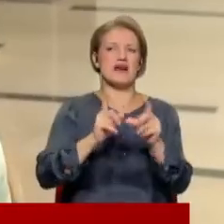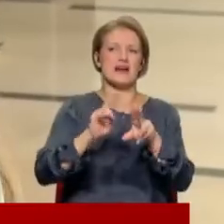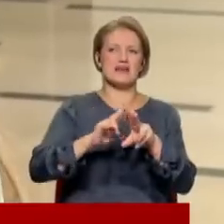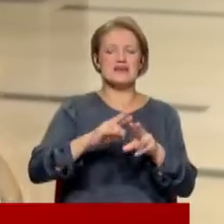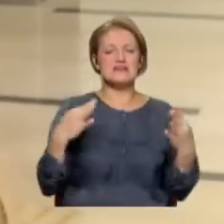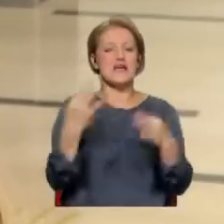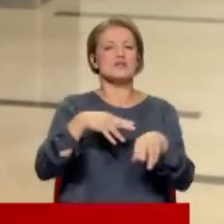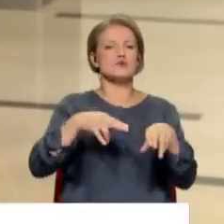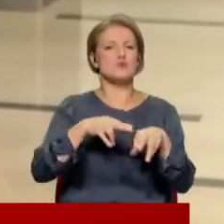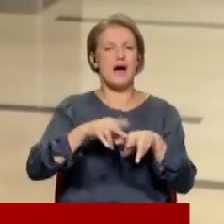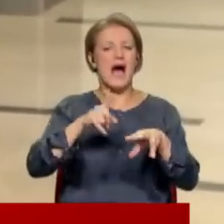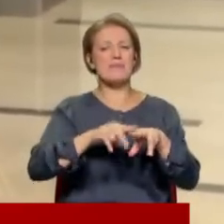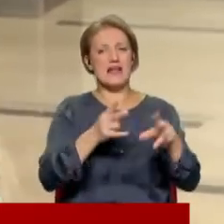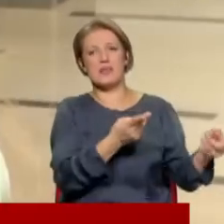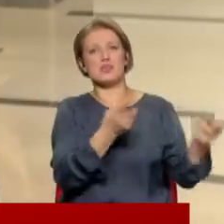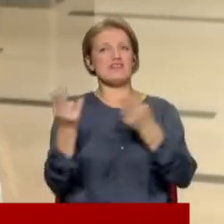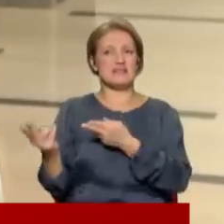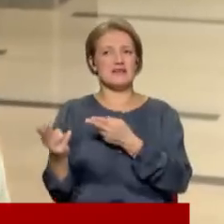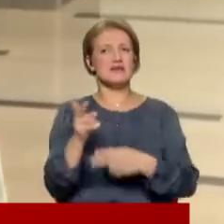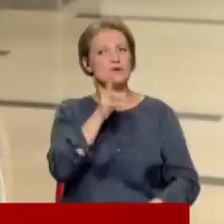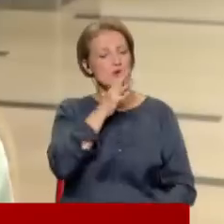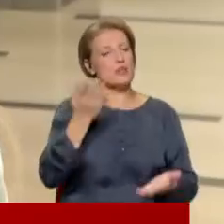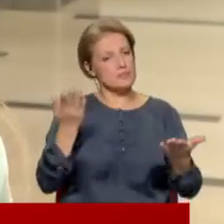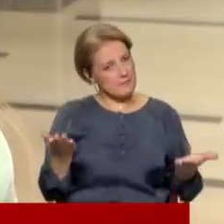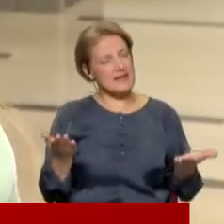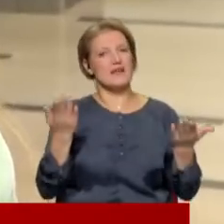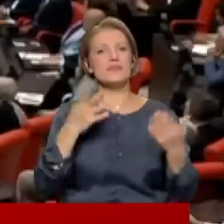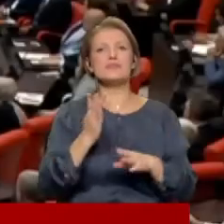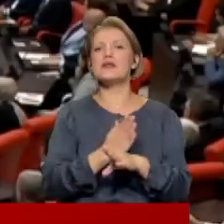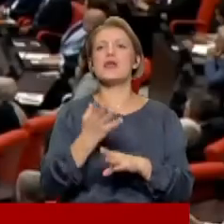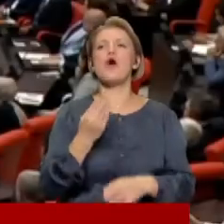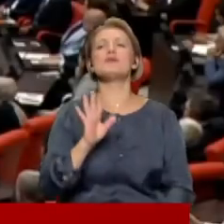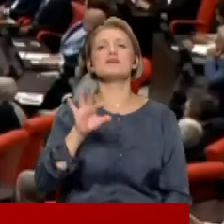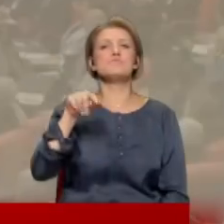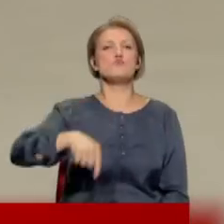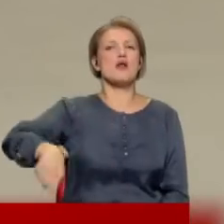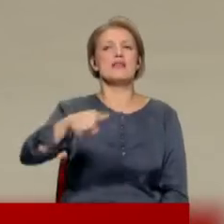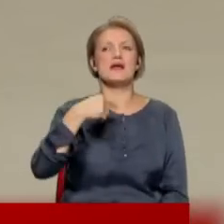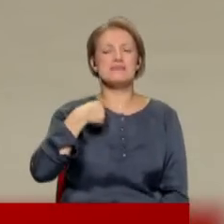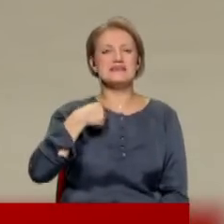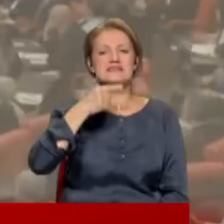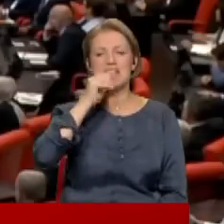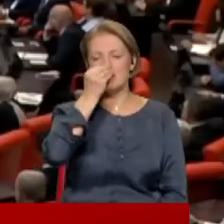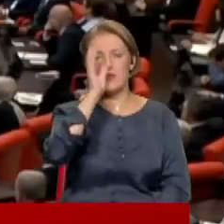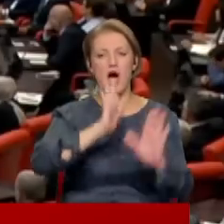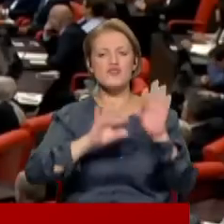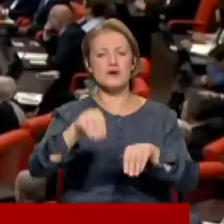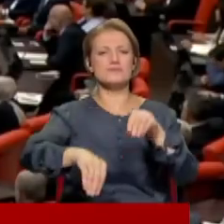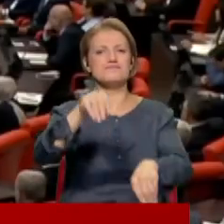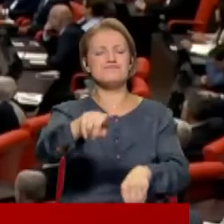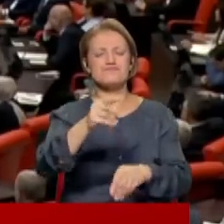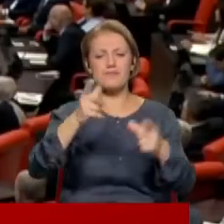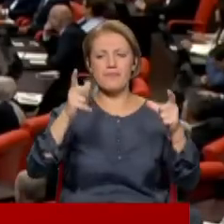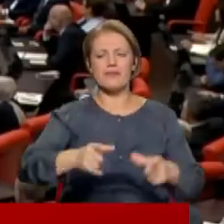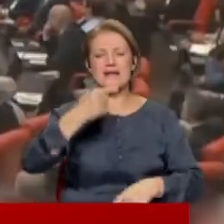Sayın Kurtulmuş'u Akbelen'e davet ettiler. Gülümseyerek tabii ki neden olmasın dedi. Buralara biz zeytin ağacı dikiyoruz. O bölgede